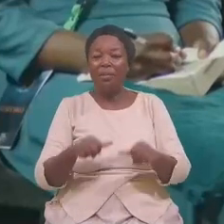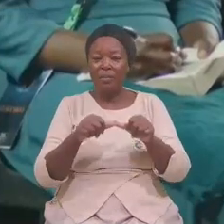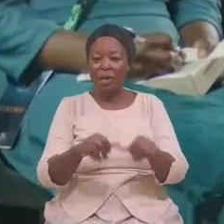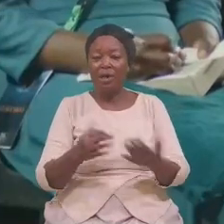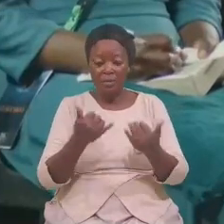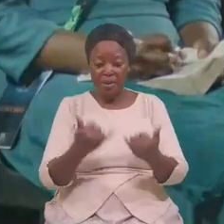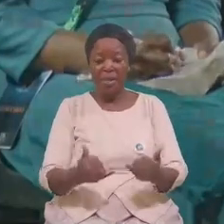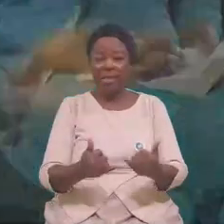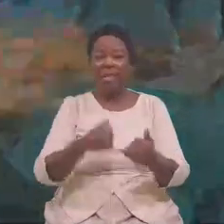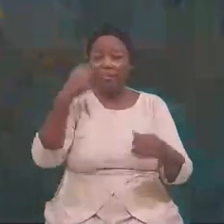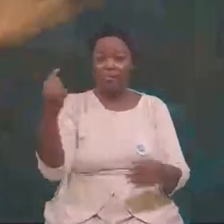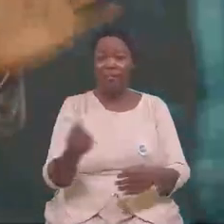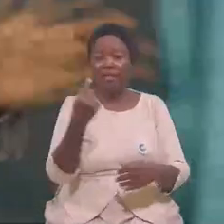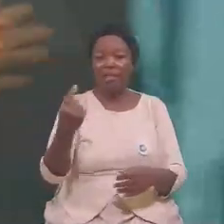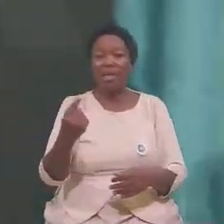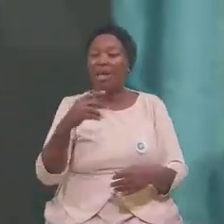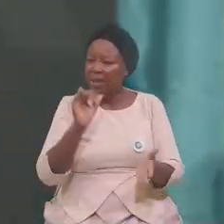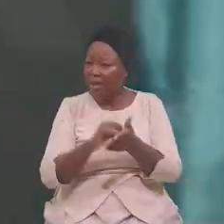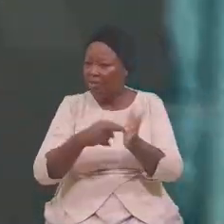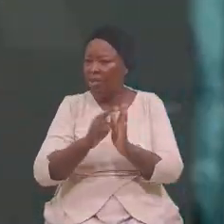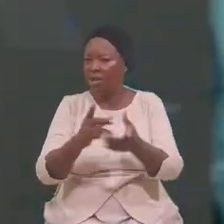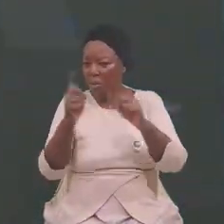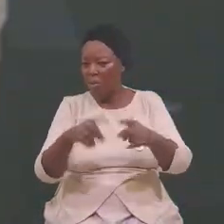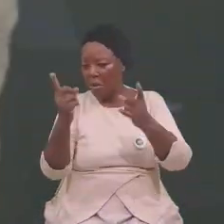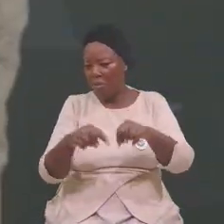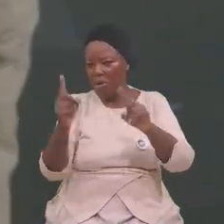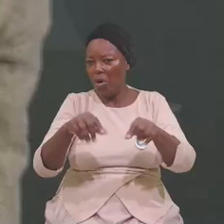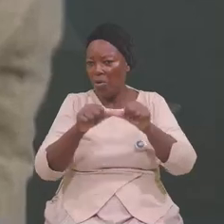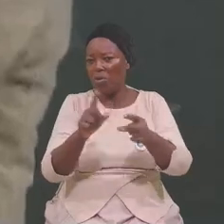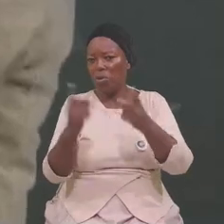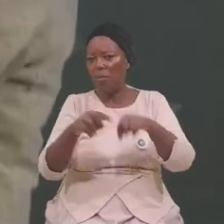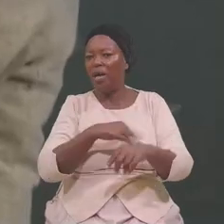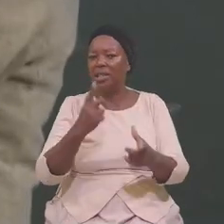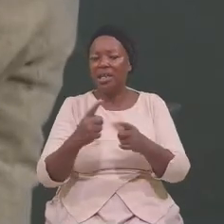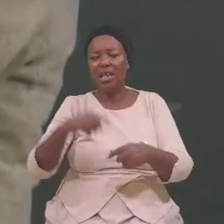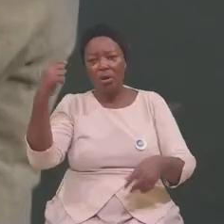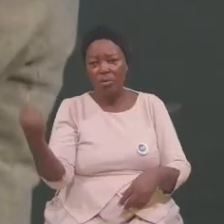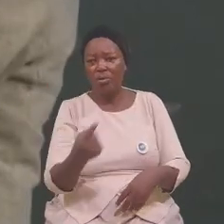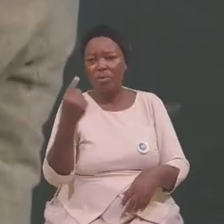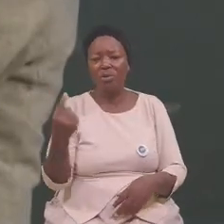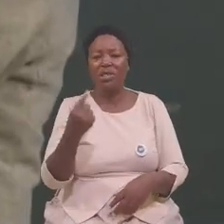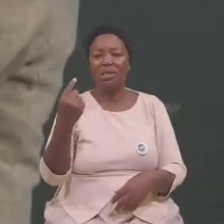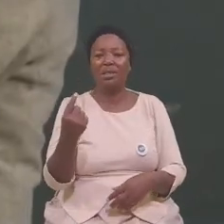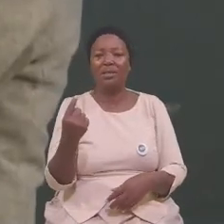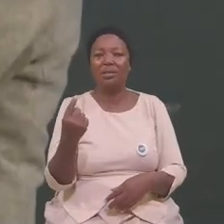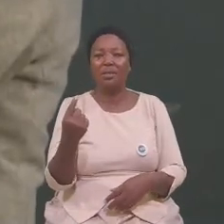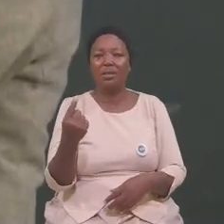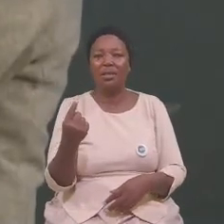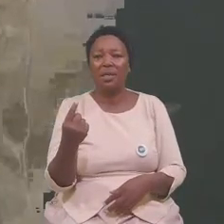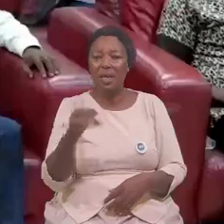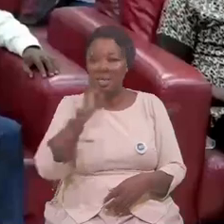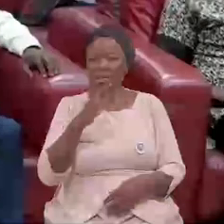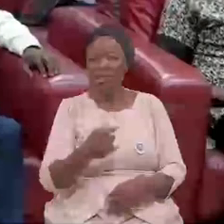présente, ça vient, ça continue de venir. La fréquence de ça, des